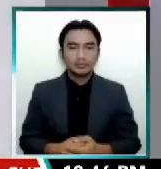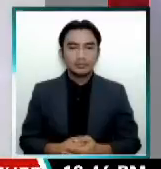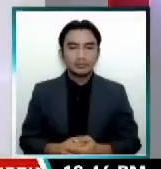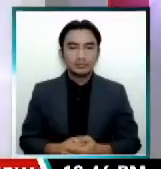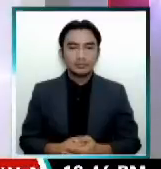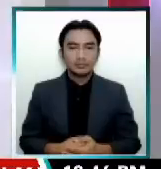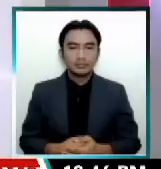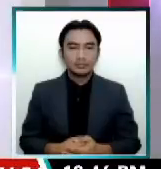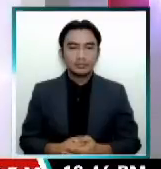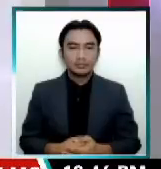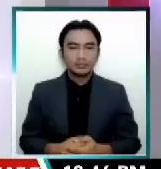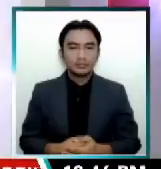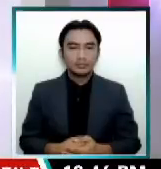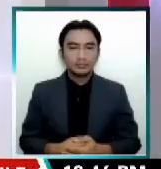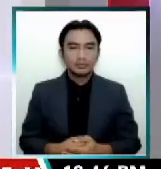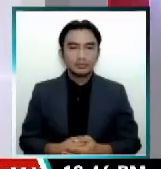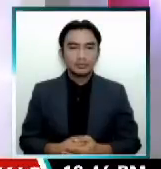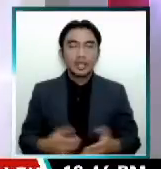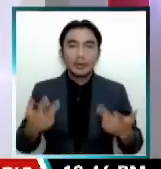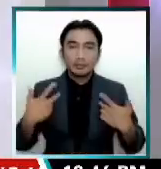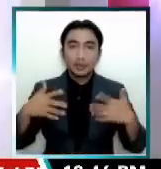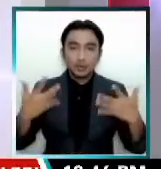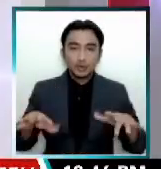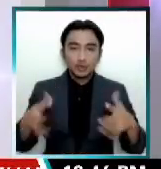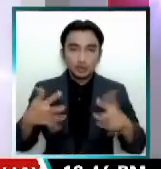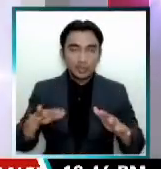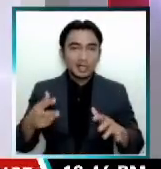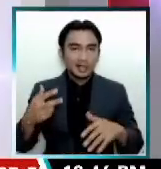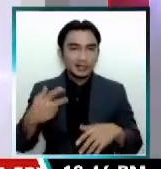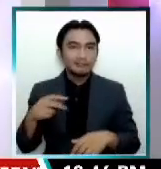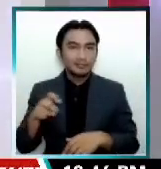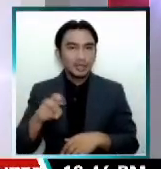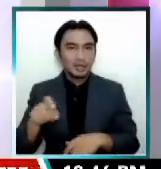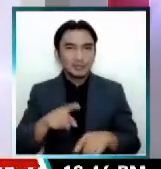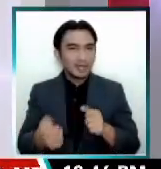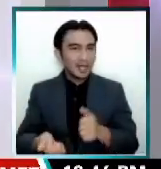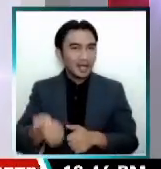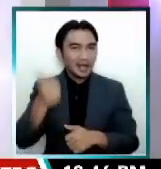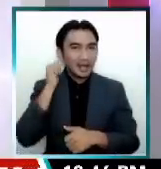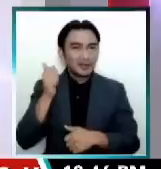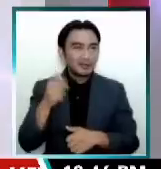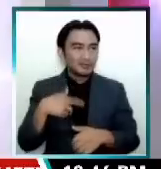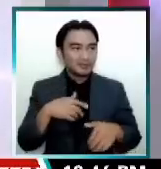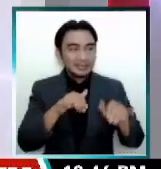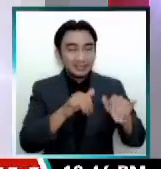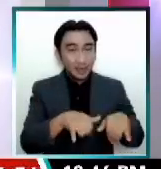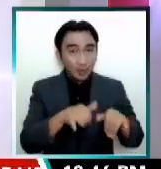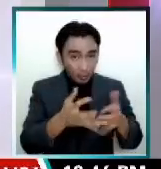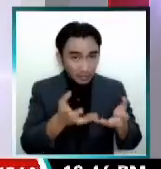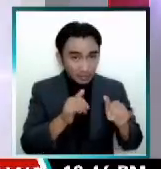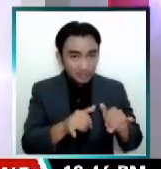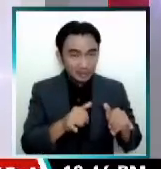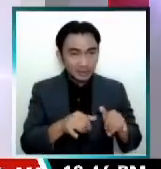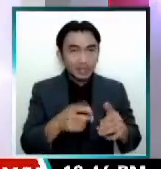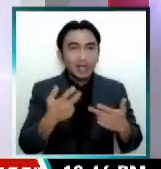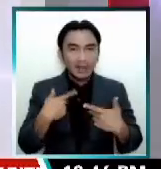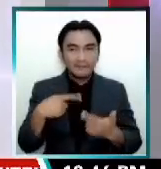Kung gustong gumala pero ayaw lumabas sa Metro Manila, aba, may Christmas pasyala na rin sa lungsod ng San